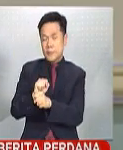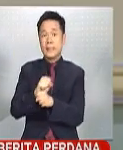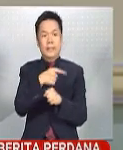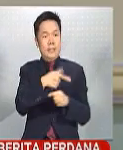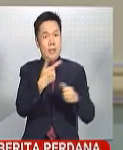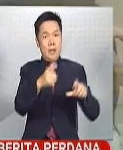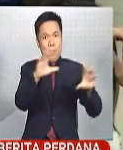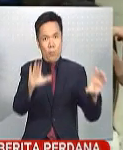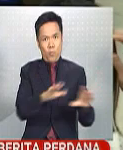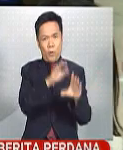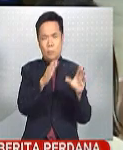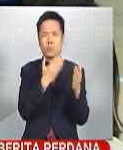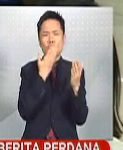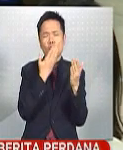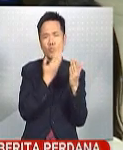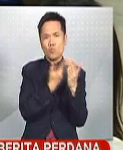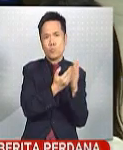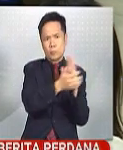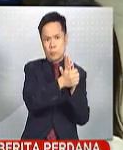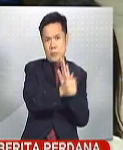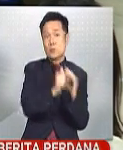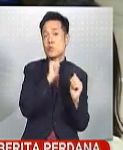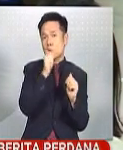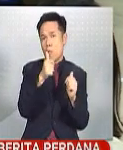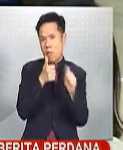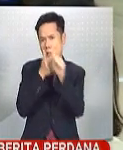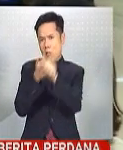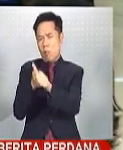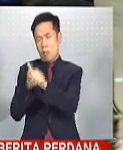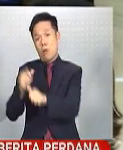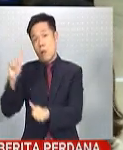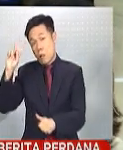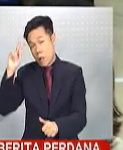berasaskan profesionalisme dan bukan politik semata-mata.